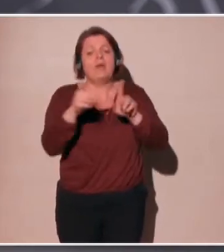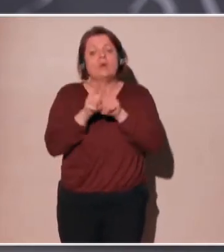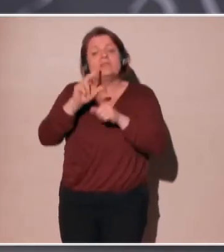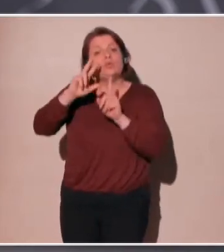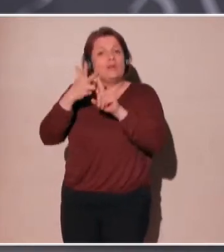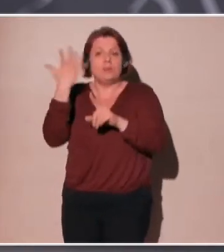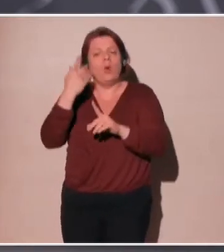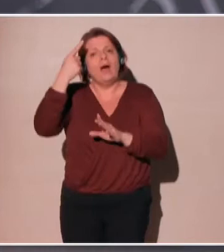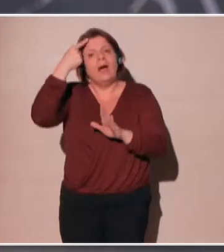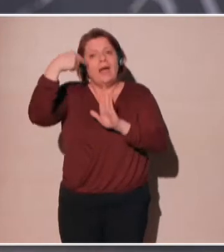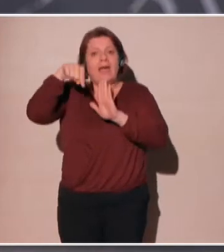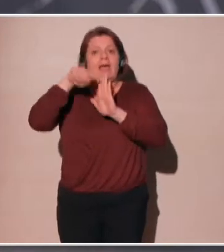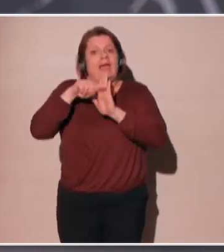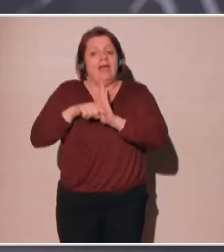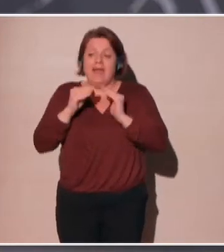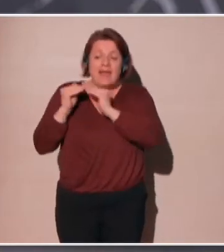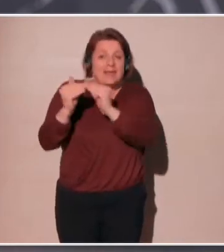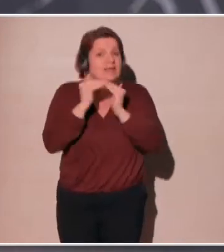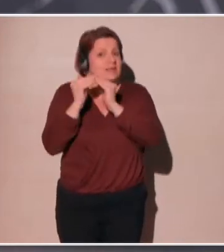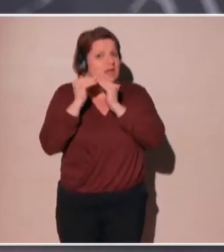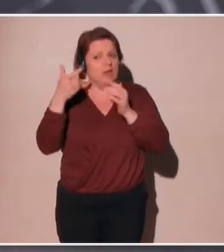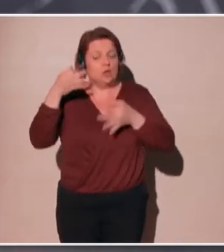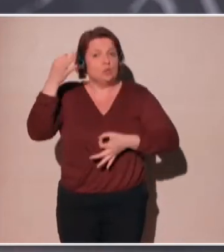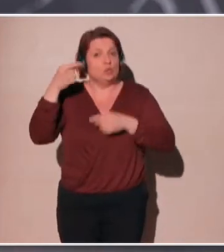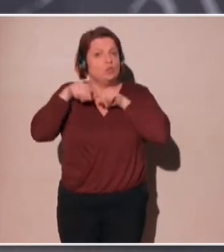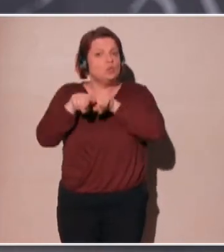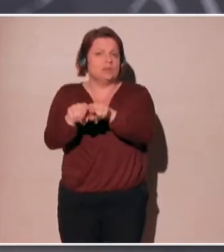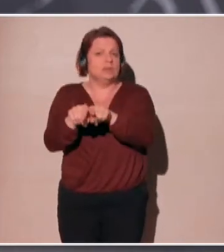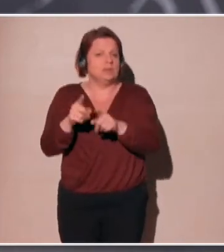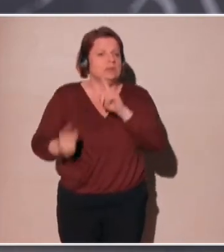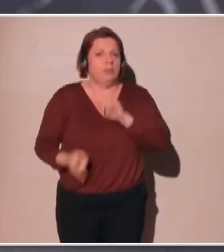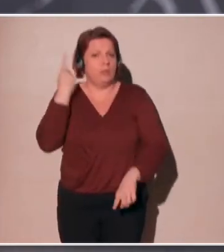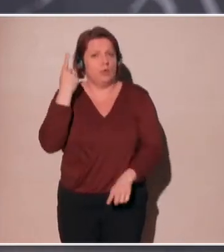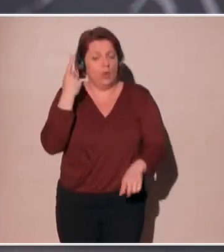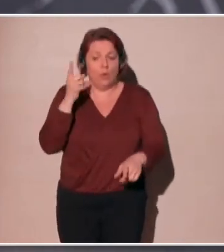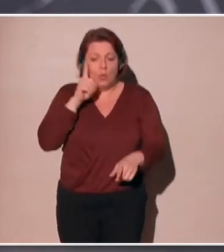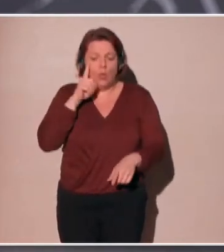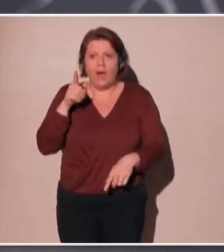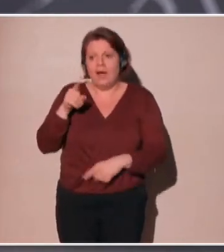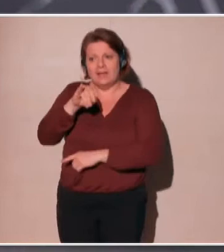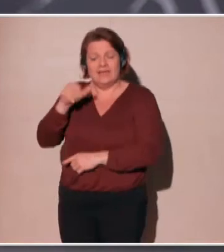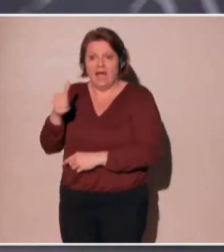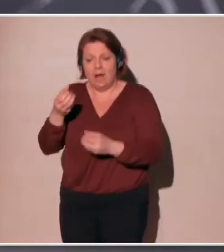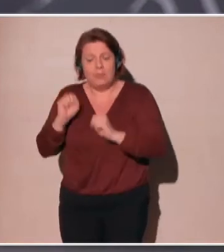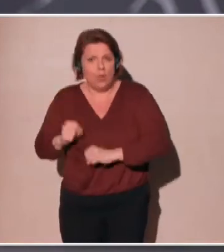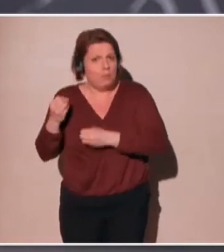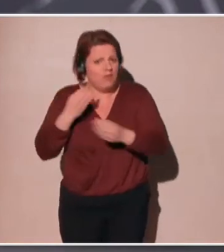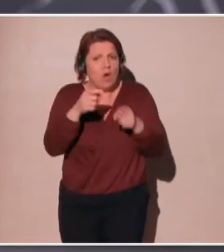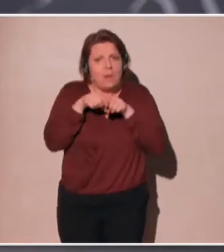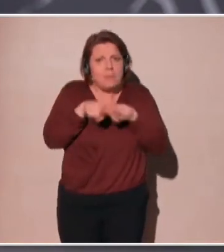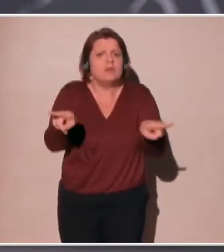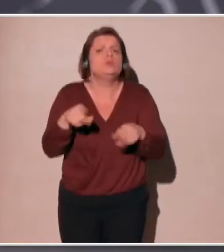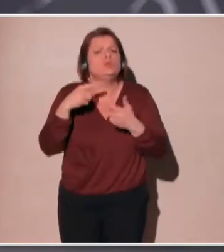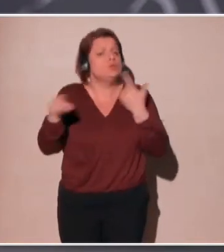justice. Et là, c'est notre responsabilité également. C'est une technologie qui a un fort potentiel d'injustice, de biais,